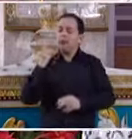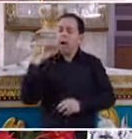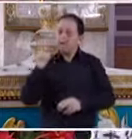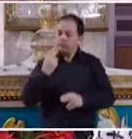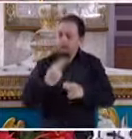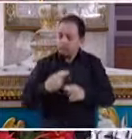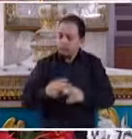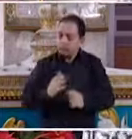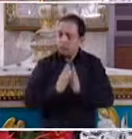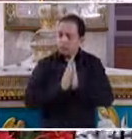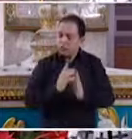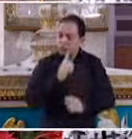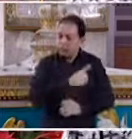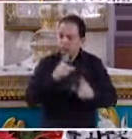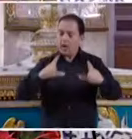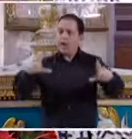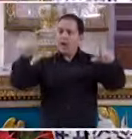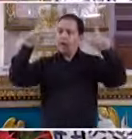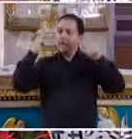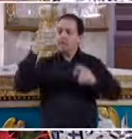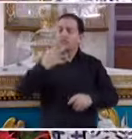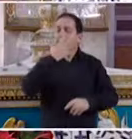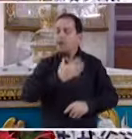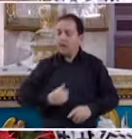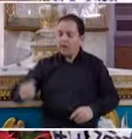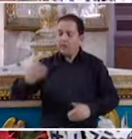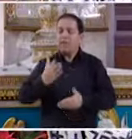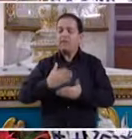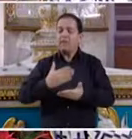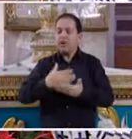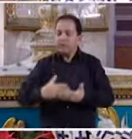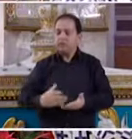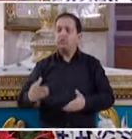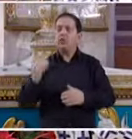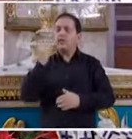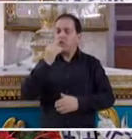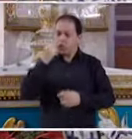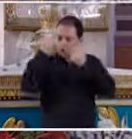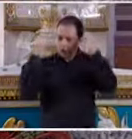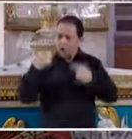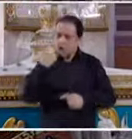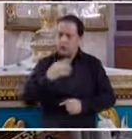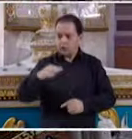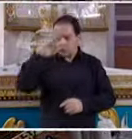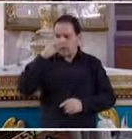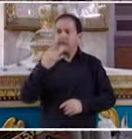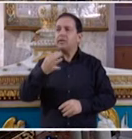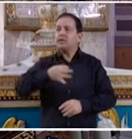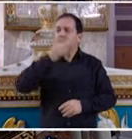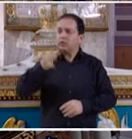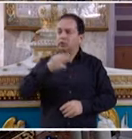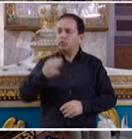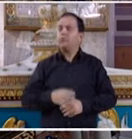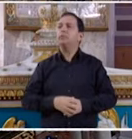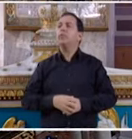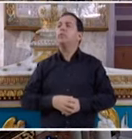Αποστόλων, των Αγίης Πατέρων ημών, Πατάνων ημών, Μεγάλων Ιερχών, και ο Οικουμενικών Δασκάλων, ενώ συνεχίζει των Μαρτύρων, των Βασίλειων και Δεοφόρων